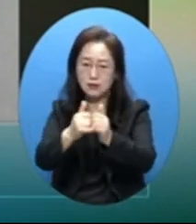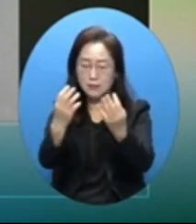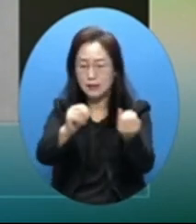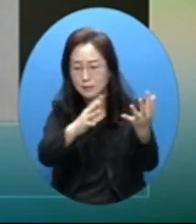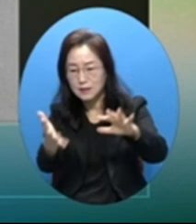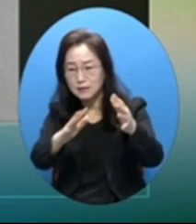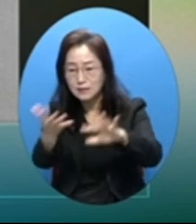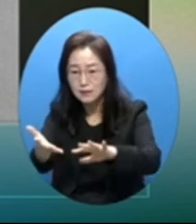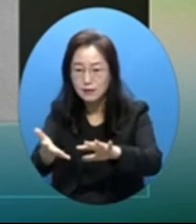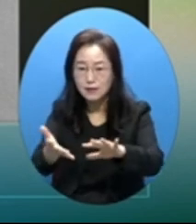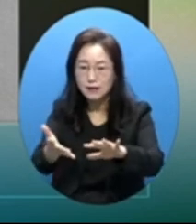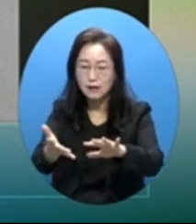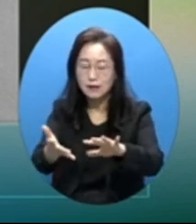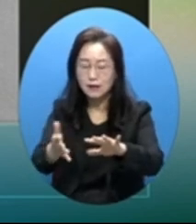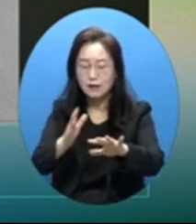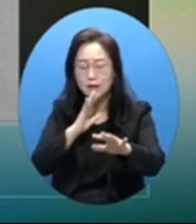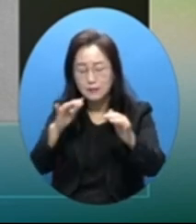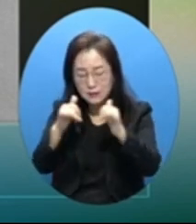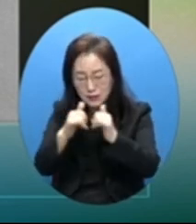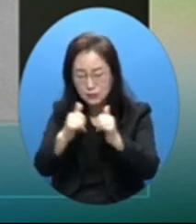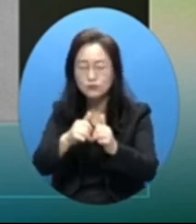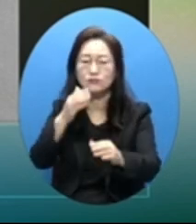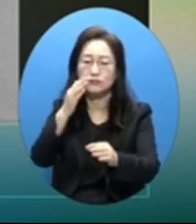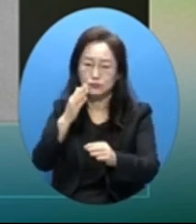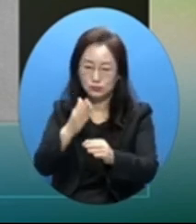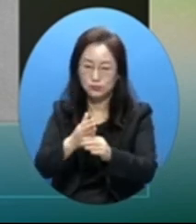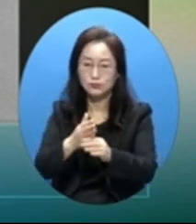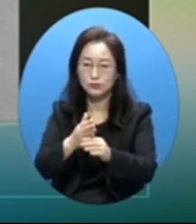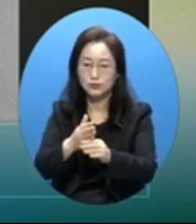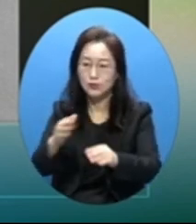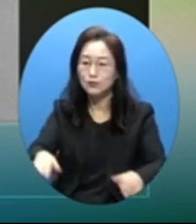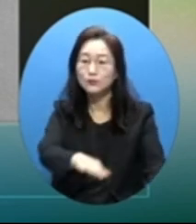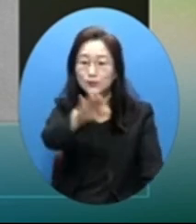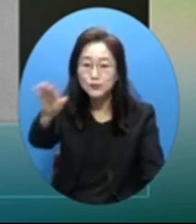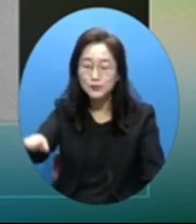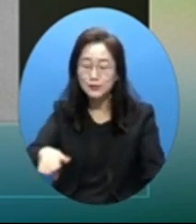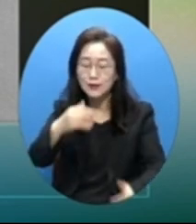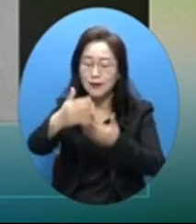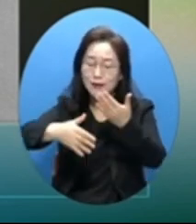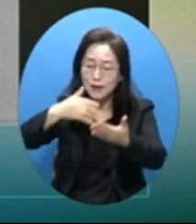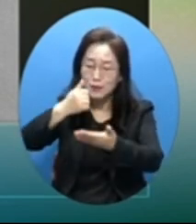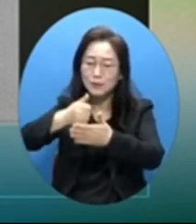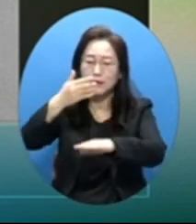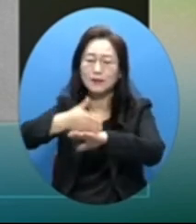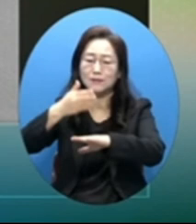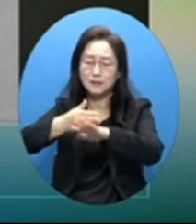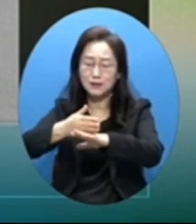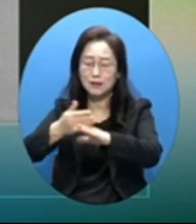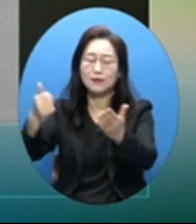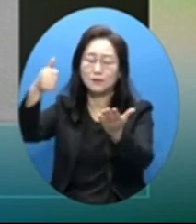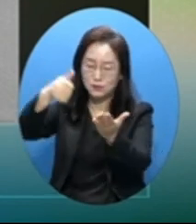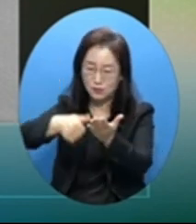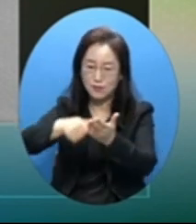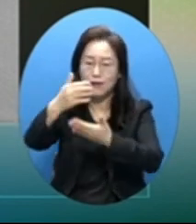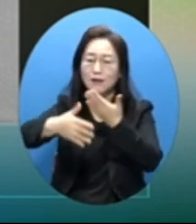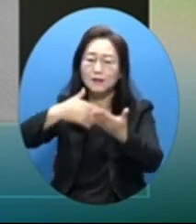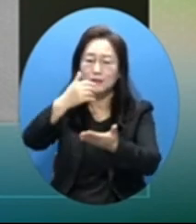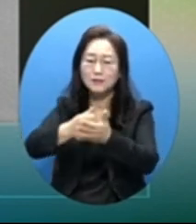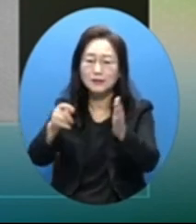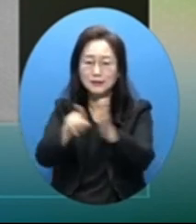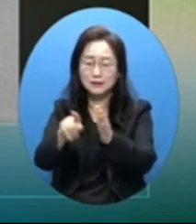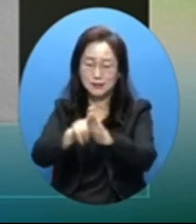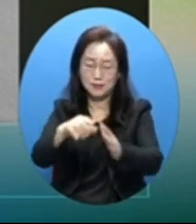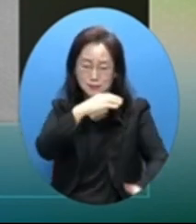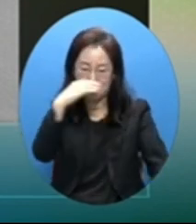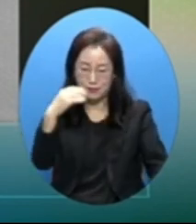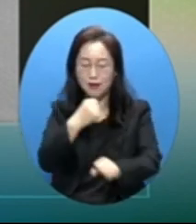현장 안 하고 이렇게 남북이 싸우고 있는데 우리가 하나님의 감사하고 우리 하나님 앞에 우리의 신앙을 팔아야